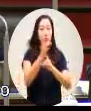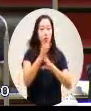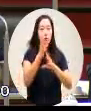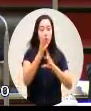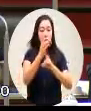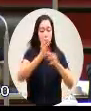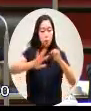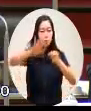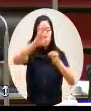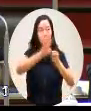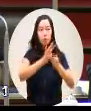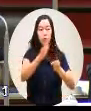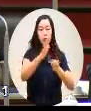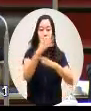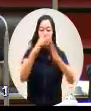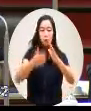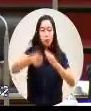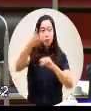长，